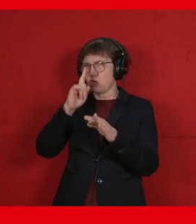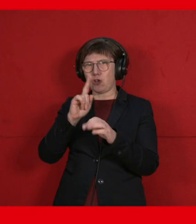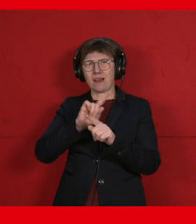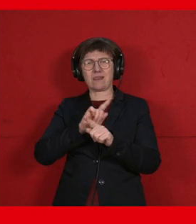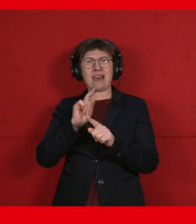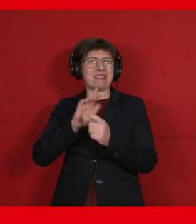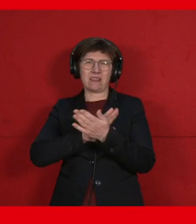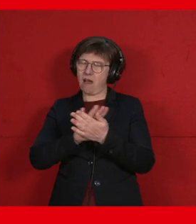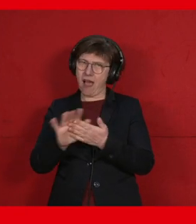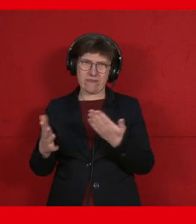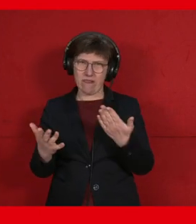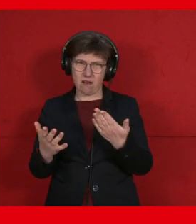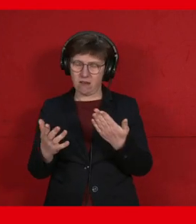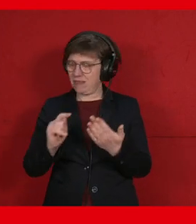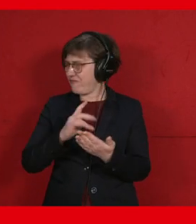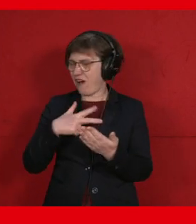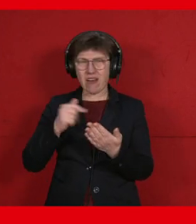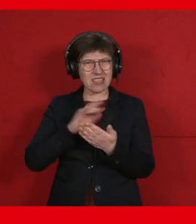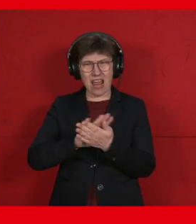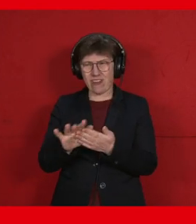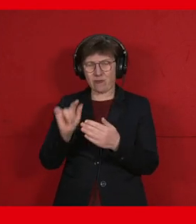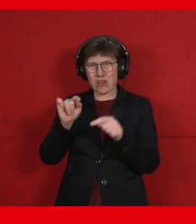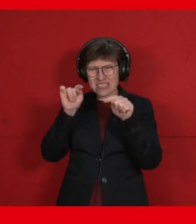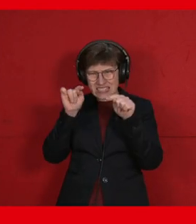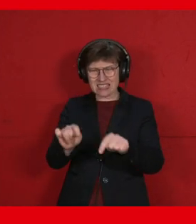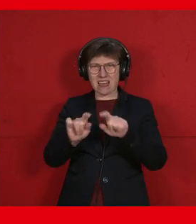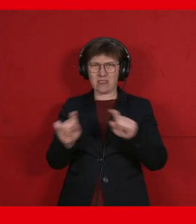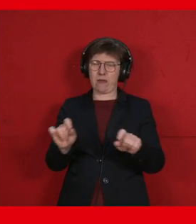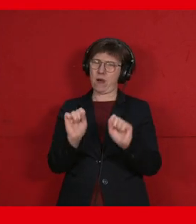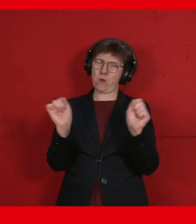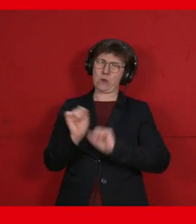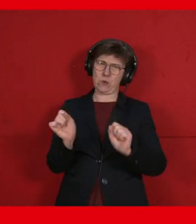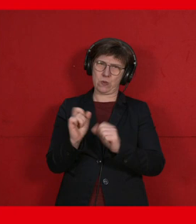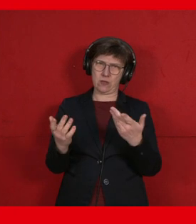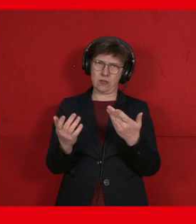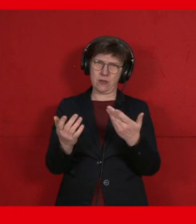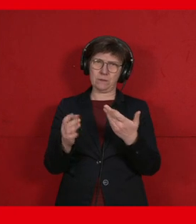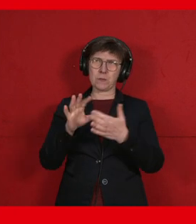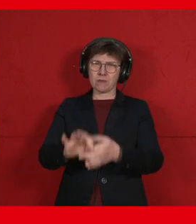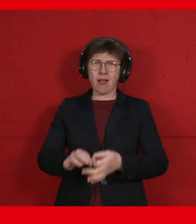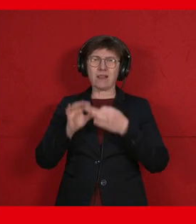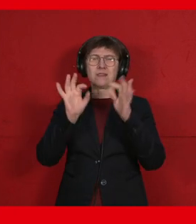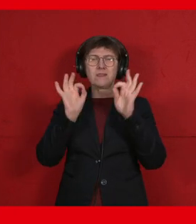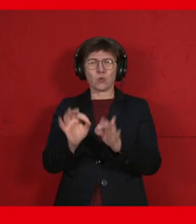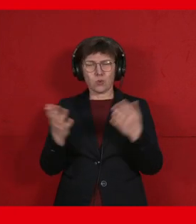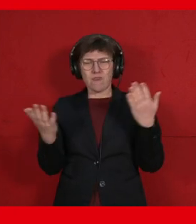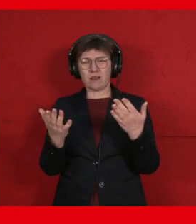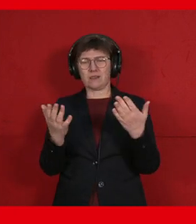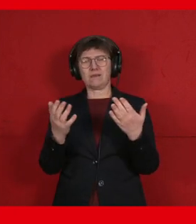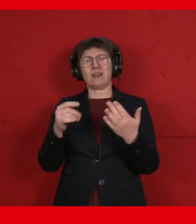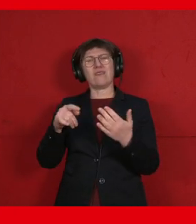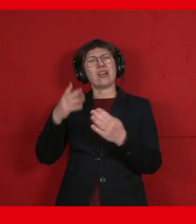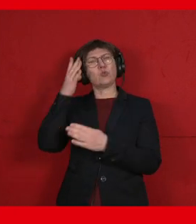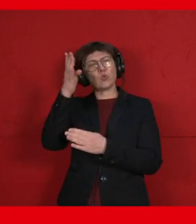keine ganz einfach zu knackende Nuss. Aber genau da finde ich einen sehr spannenden Ansatzpunkt auch in